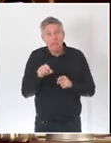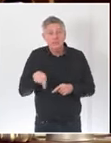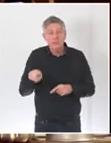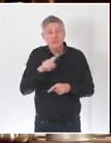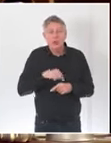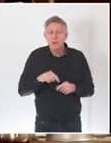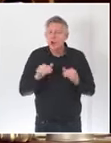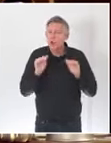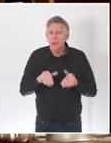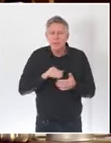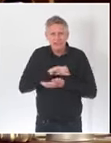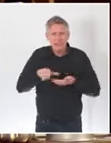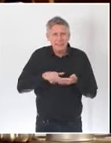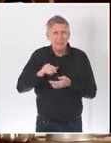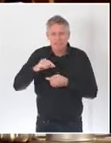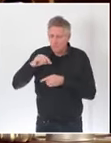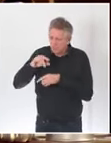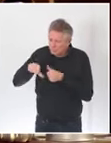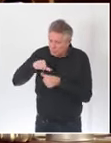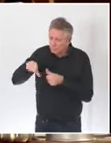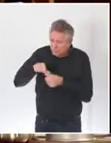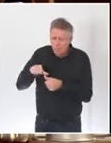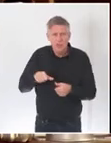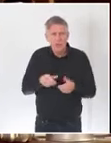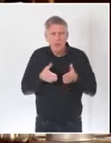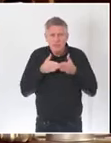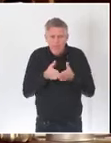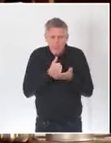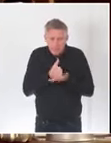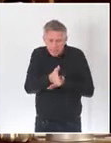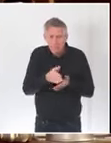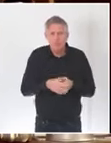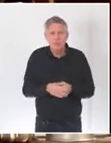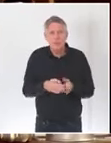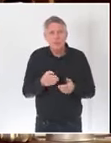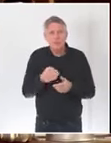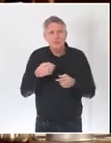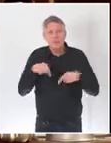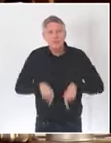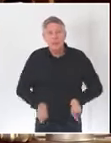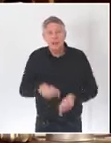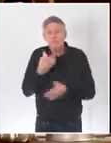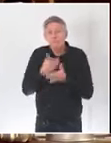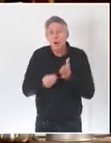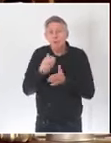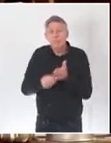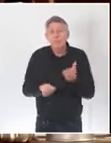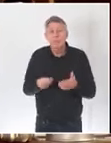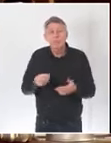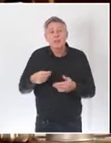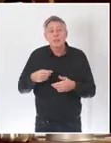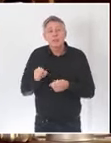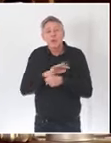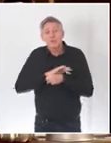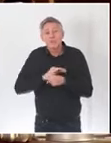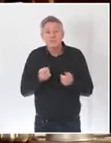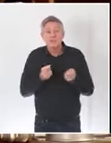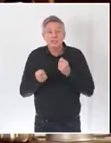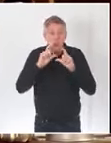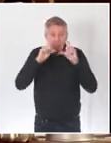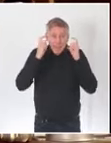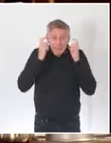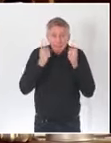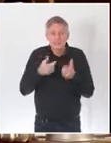malgré les crises qui se sont succédées, palliant dans certains cas aux carences de l'État. Souvenons-nous de la crise Covid et de la gestion des masques et des